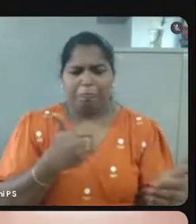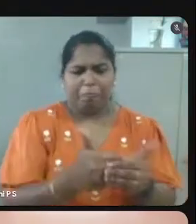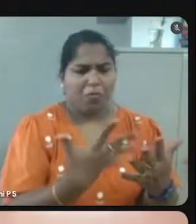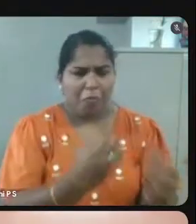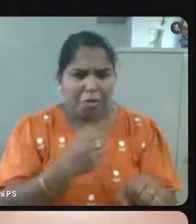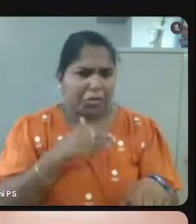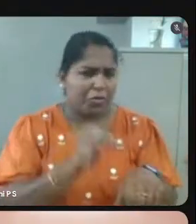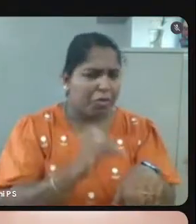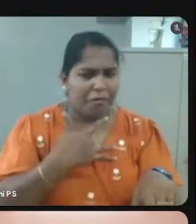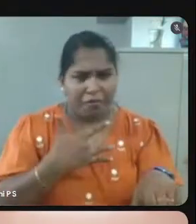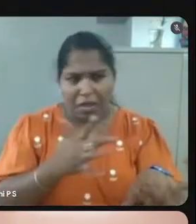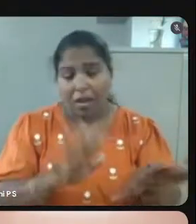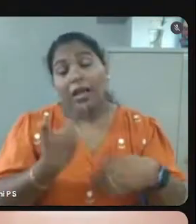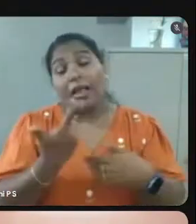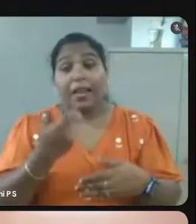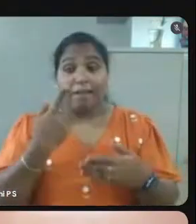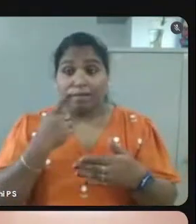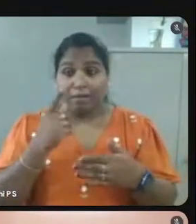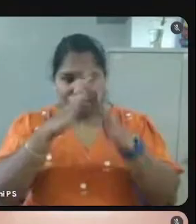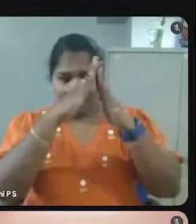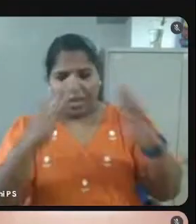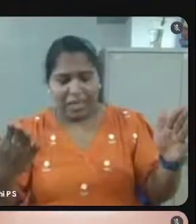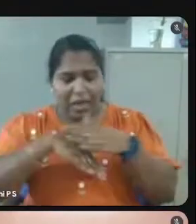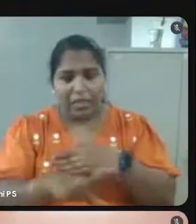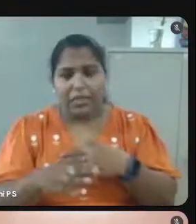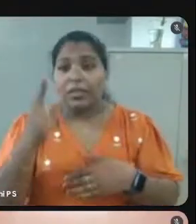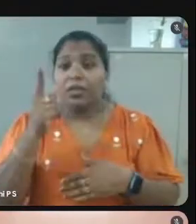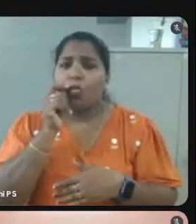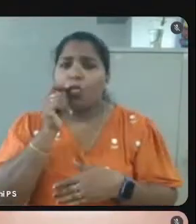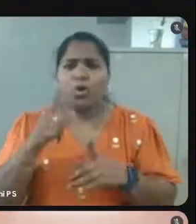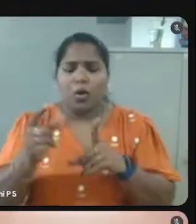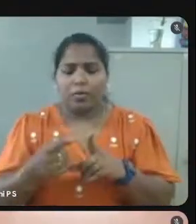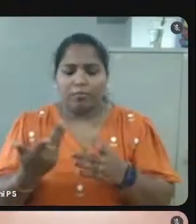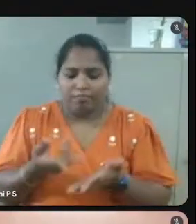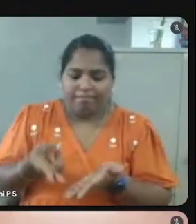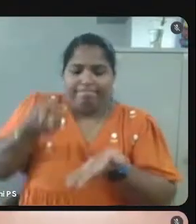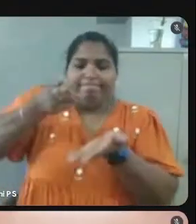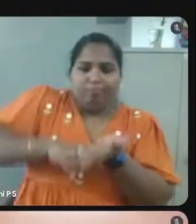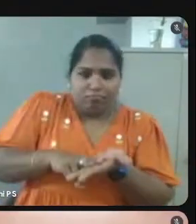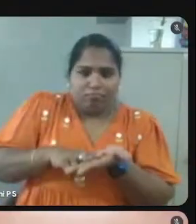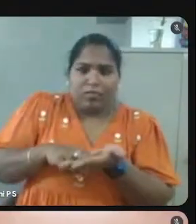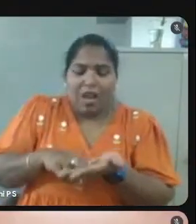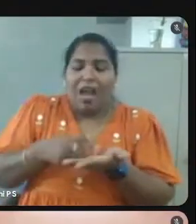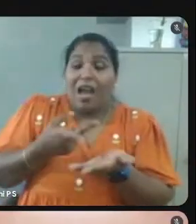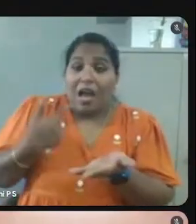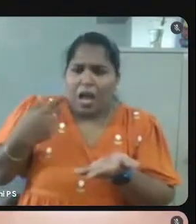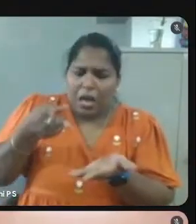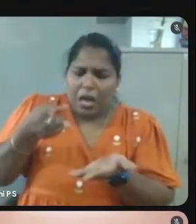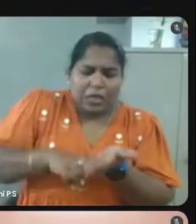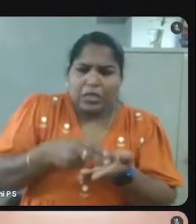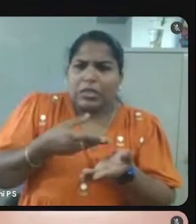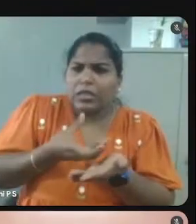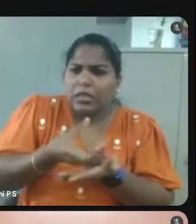അതേപോലെ തന്നെ ആ ഒരു വീട്ടിലൊക്കെ ഇരിക്കുമ്പം കമിഴ്ന്ന് കിടന്നിട്ട് ഇങ്ങനെ റബ്ബ് ചെയ്യാം, ബെഡിലൊക്കെ റബ്ബ് ചെയ്ത. അപ്പൊ നമ്മൾ പാരന്റ്സ് ചീത്ത